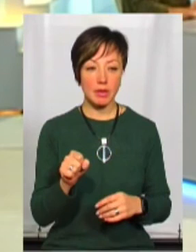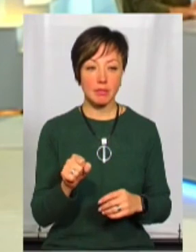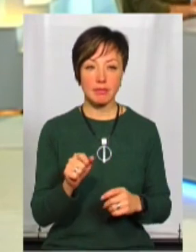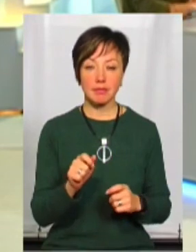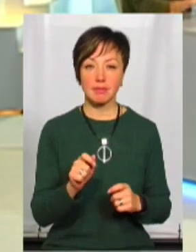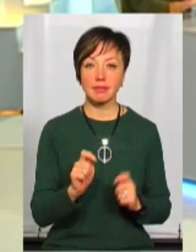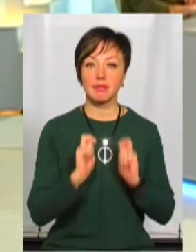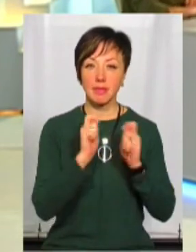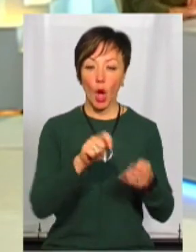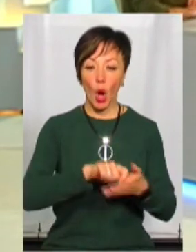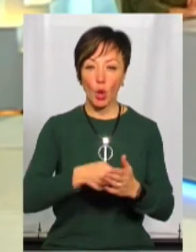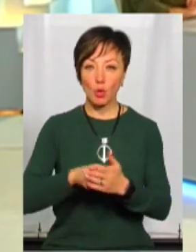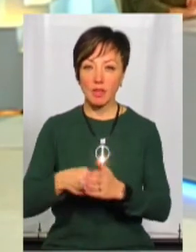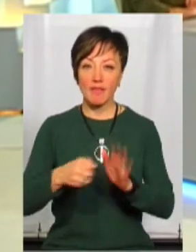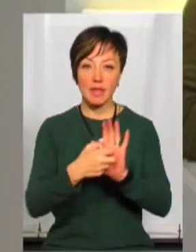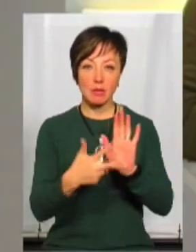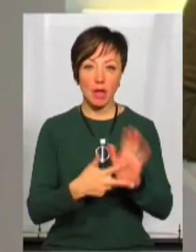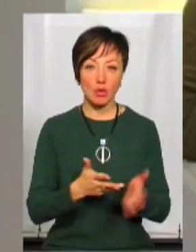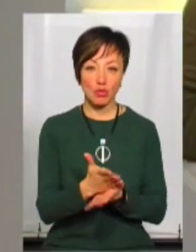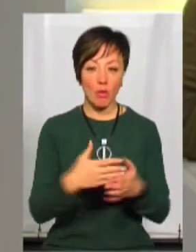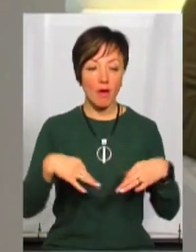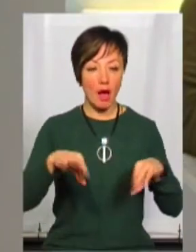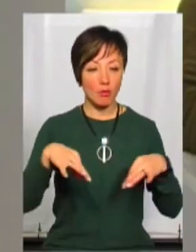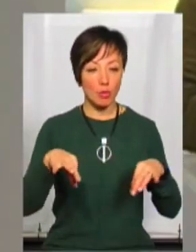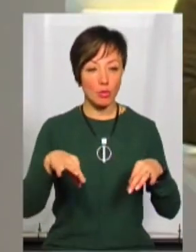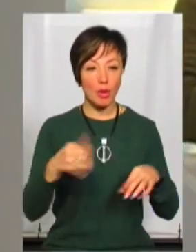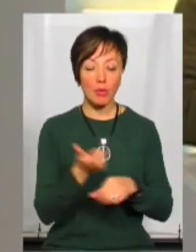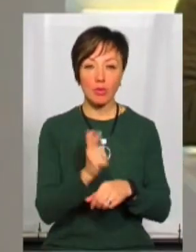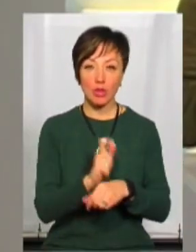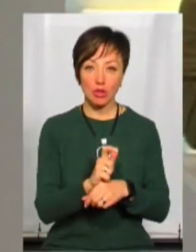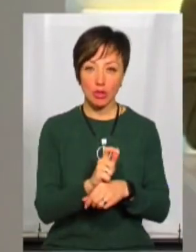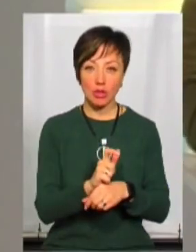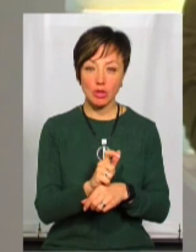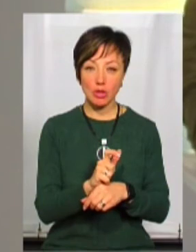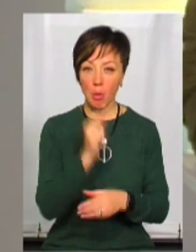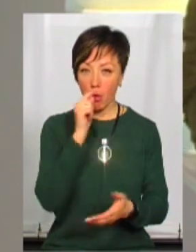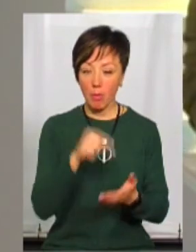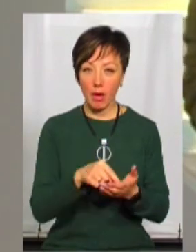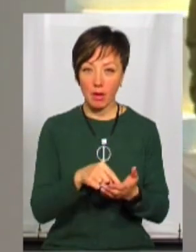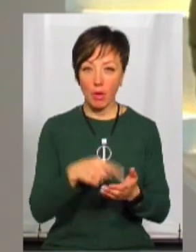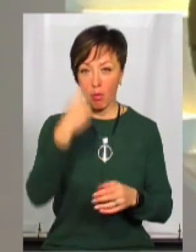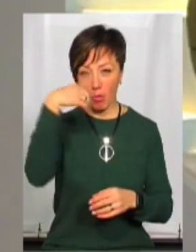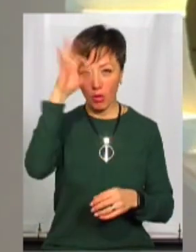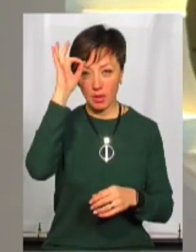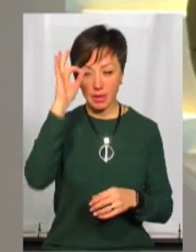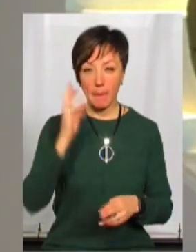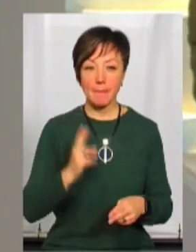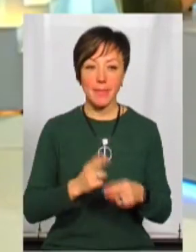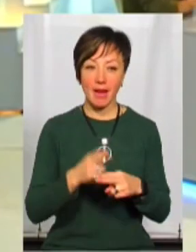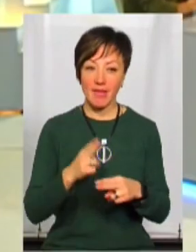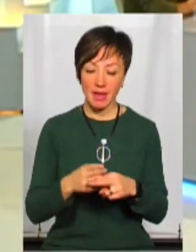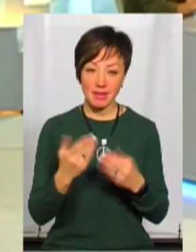ключі від 18 службових автомобілів. Більшість дісталась саме поліції